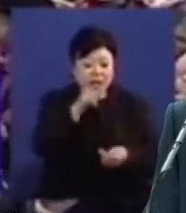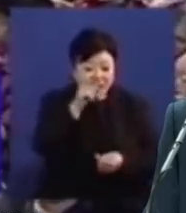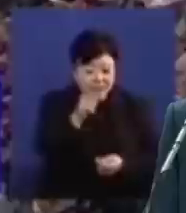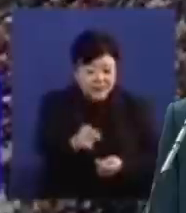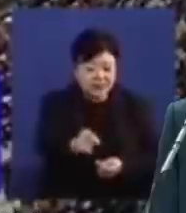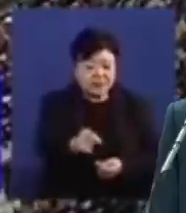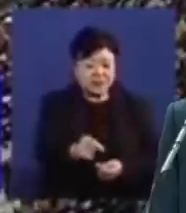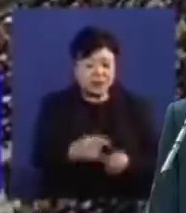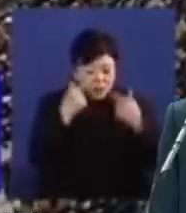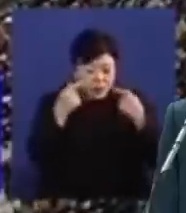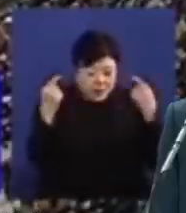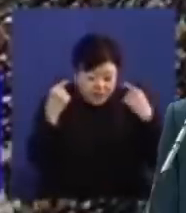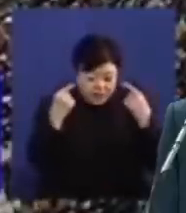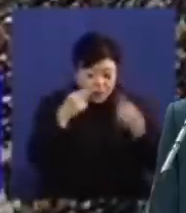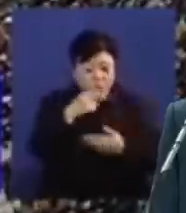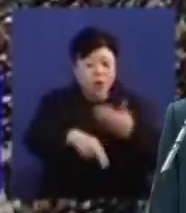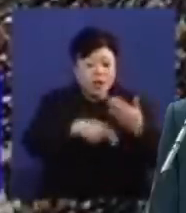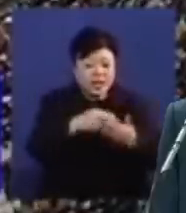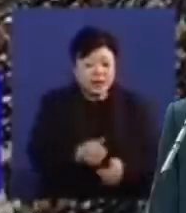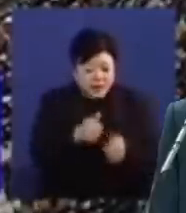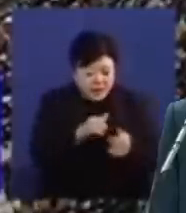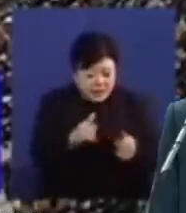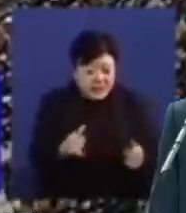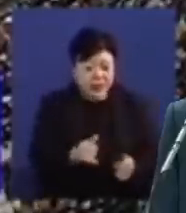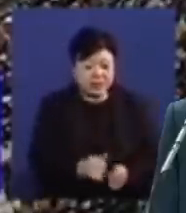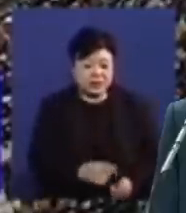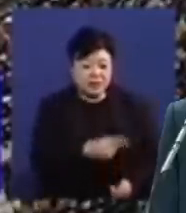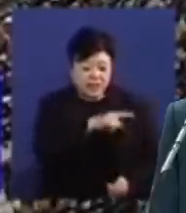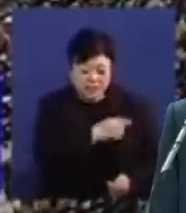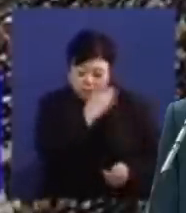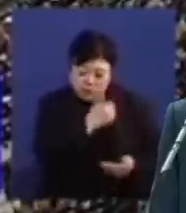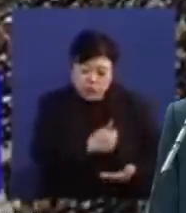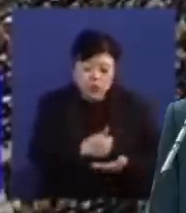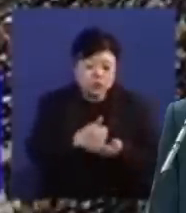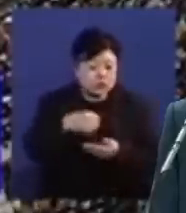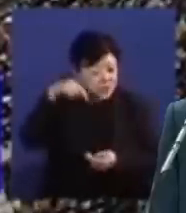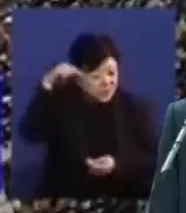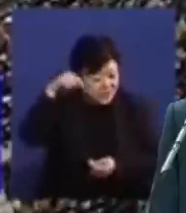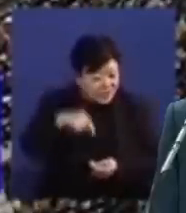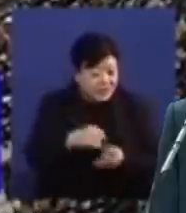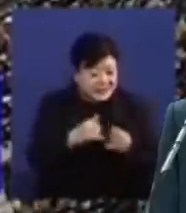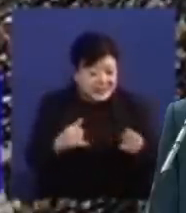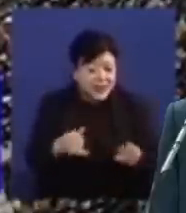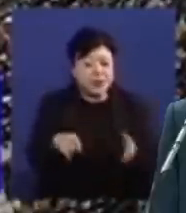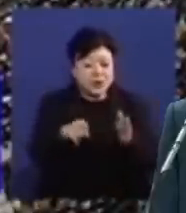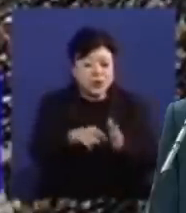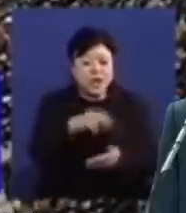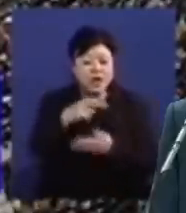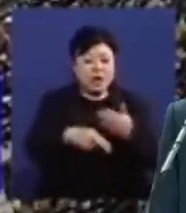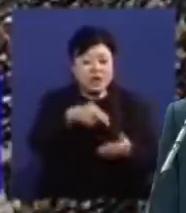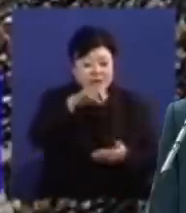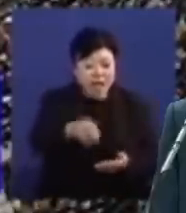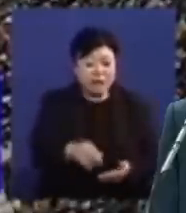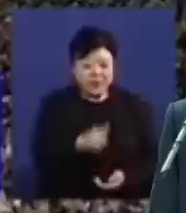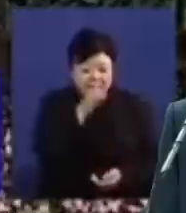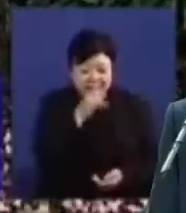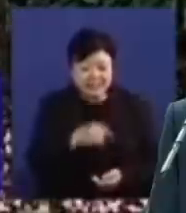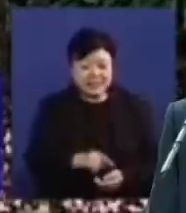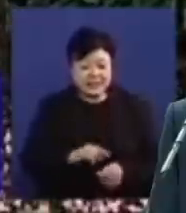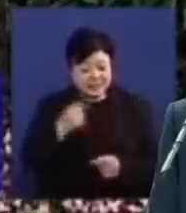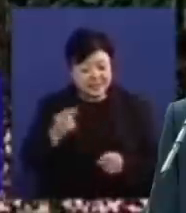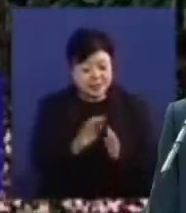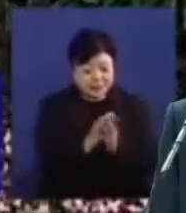야훼께서 그것을 분명히 들으시고 야훼를 경외하는 자와 그 이름을 존중히 여기는 자를 위하여 야훼 앞에